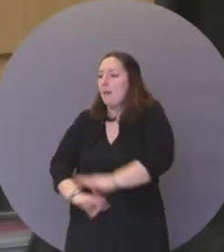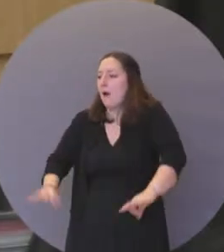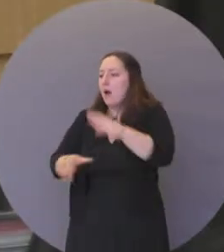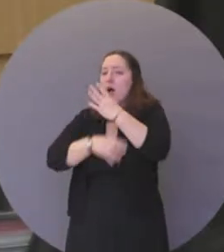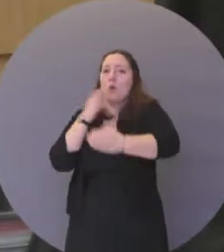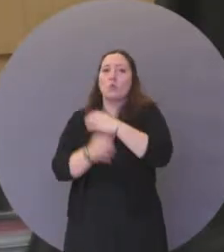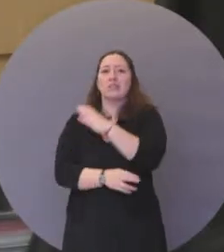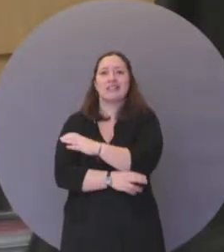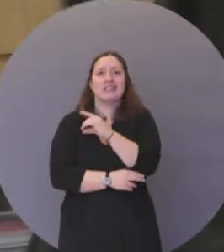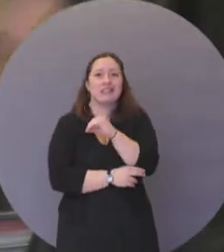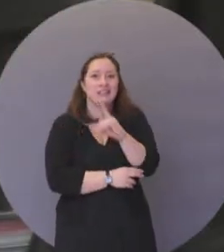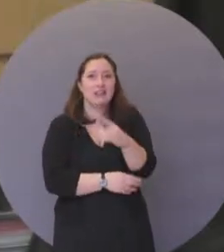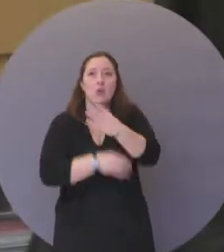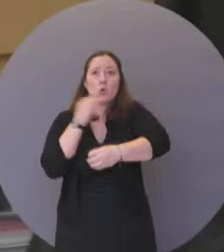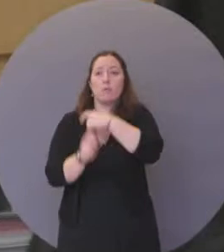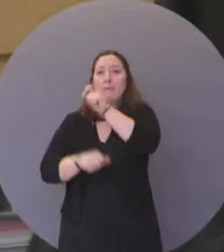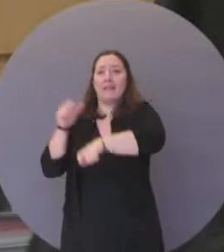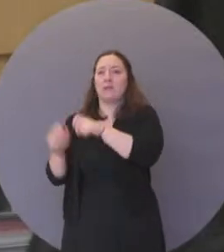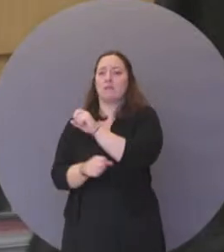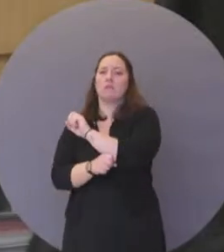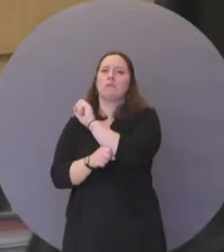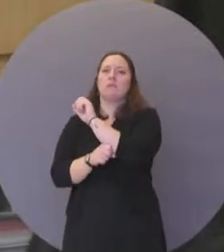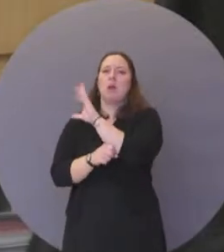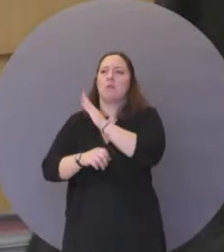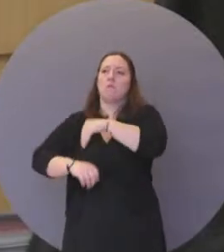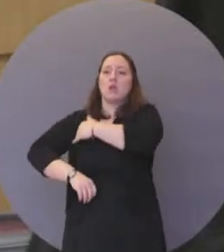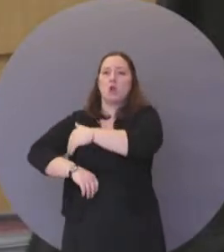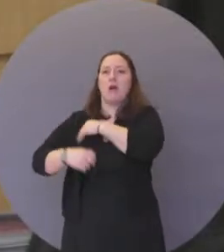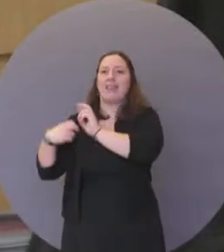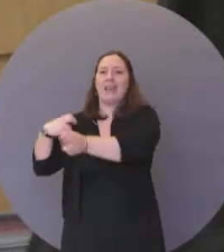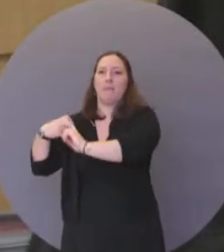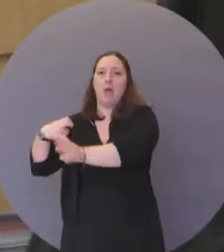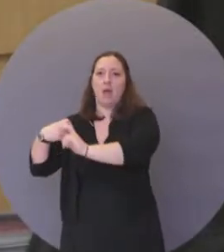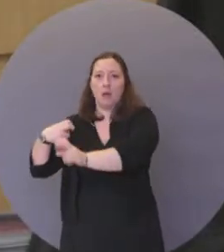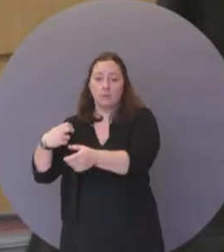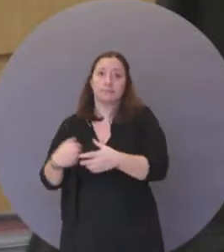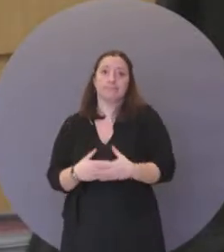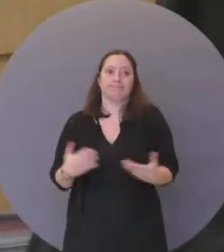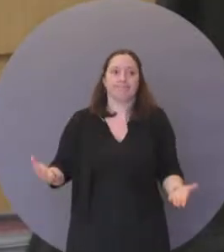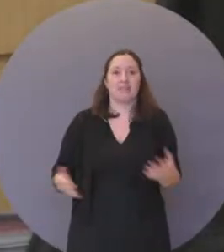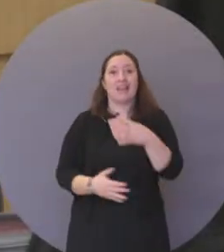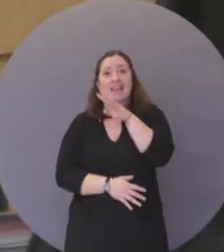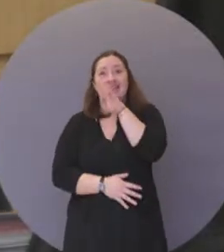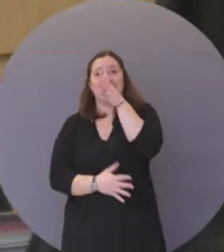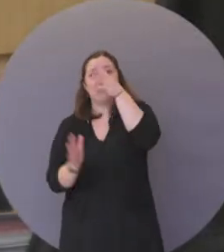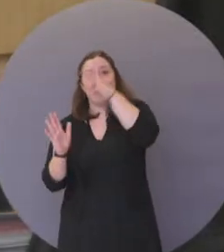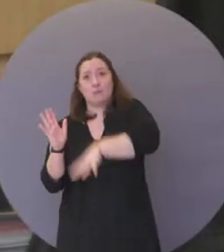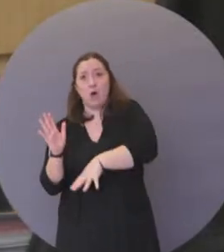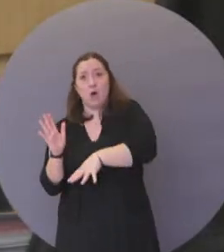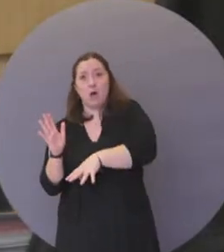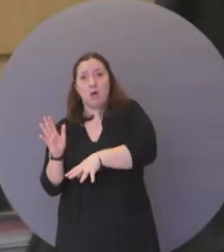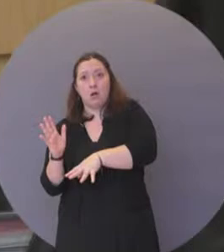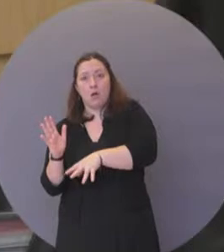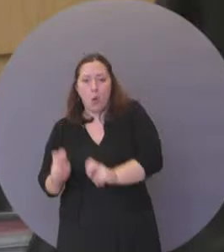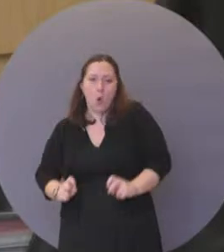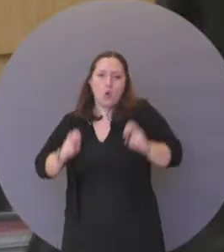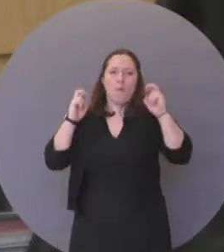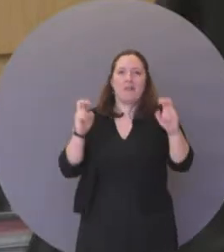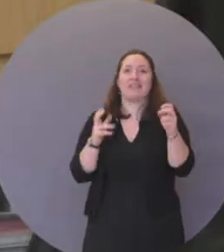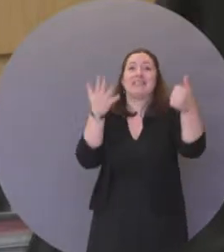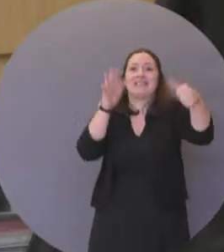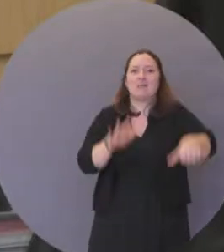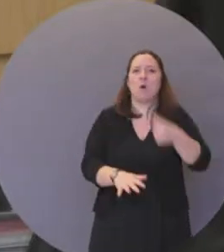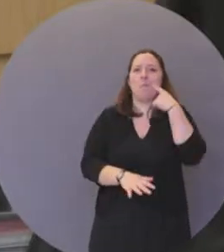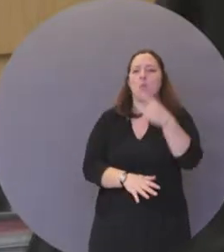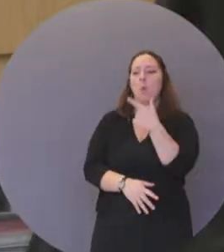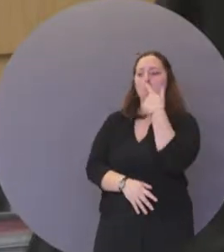les intérimaires le passage de 4 à 6 mois de travail pour bénéficier d'une allocation chômage ou d'un rechargement